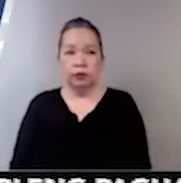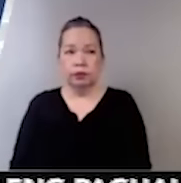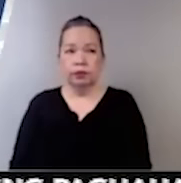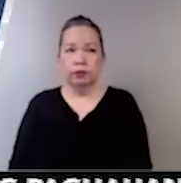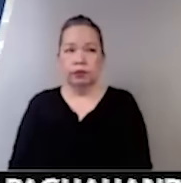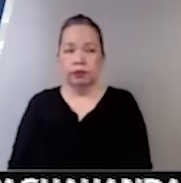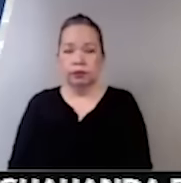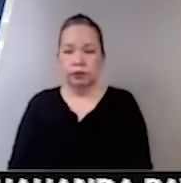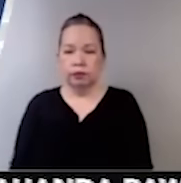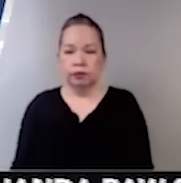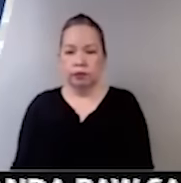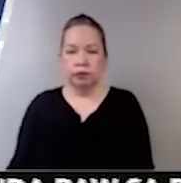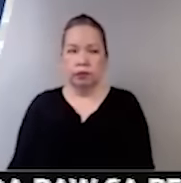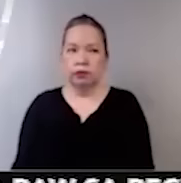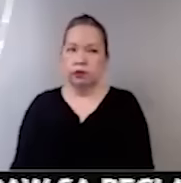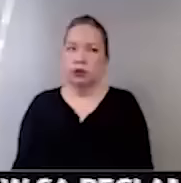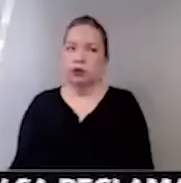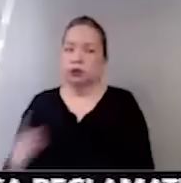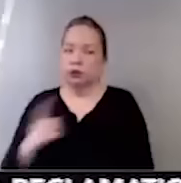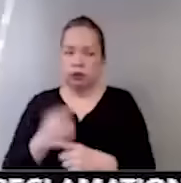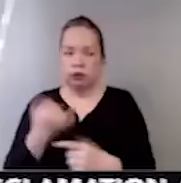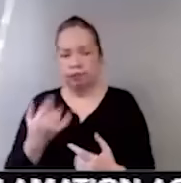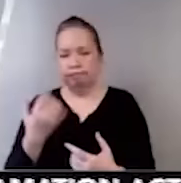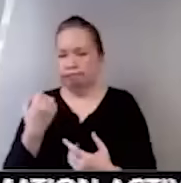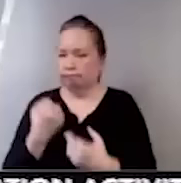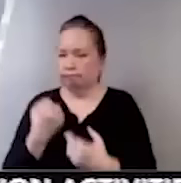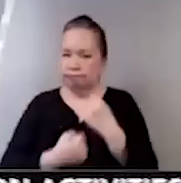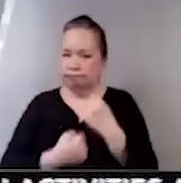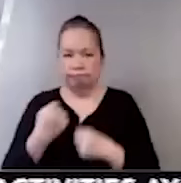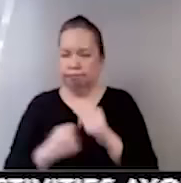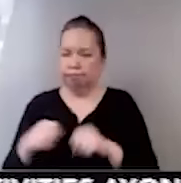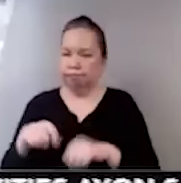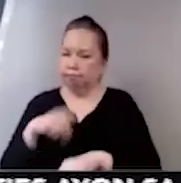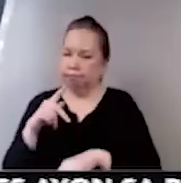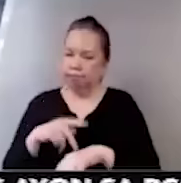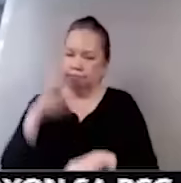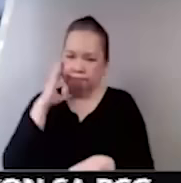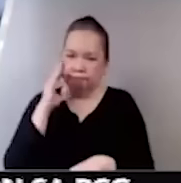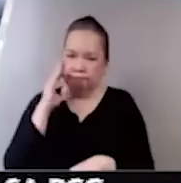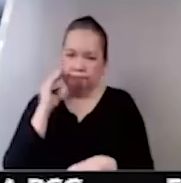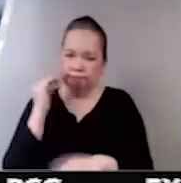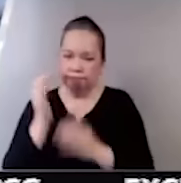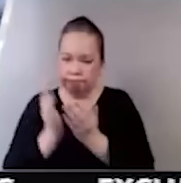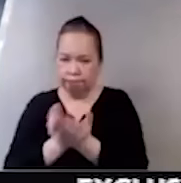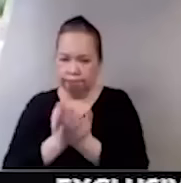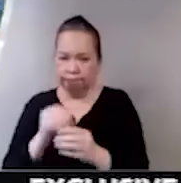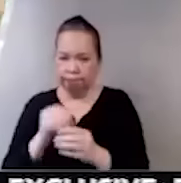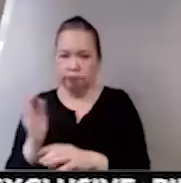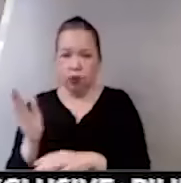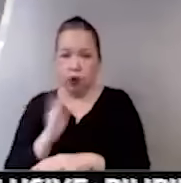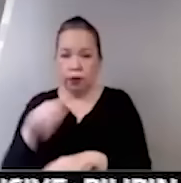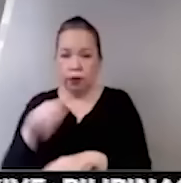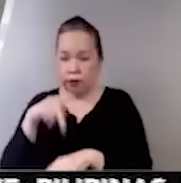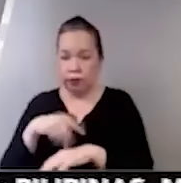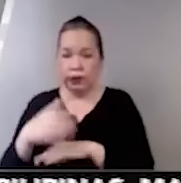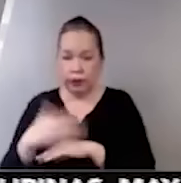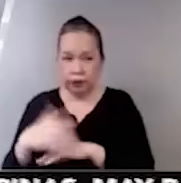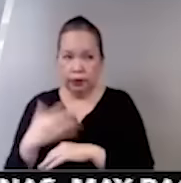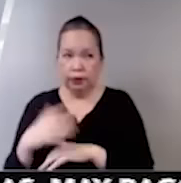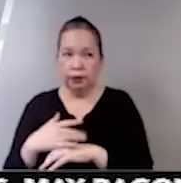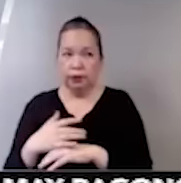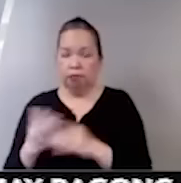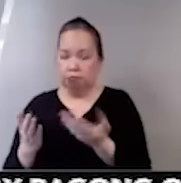Hindi biro ang nararanasang harassment ng mga barko ng Pilipinas sa West Philippine Sea. Nariyang harangin, mabangga o